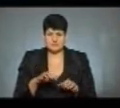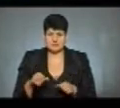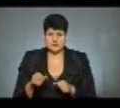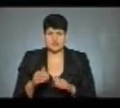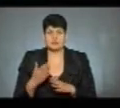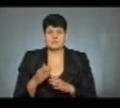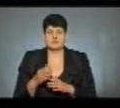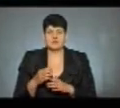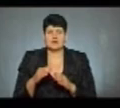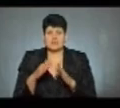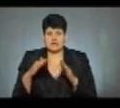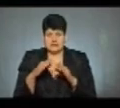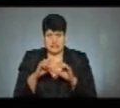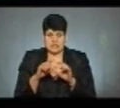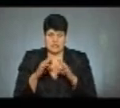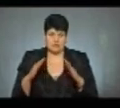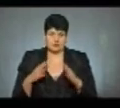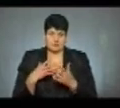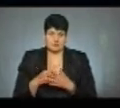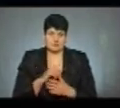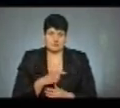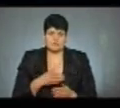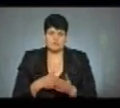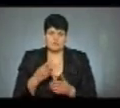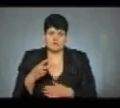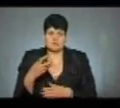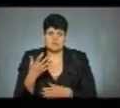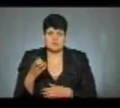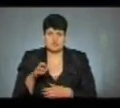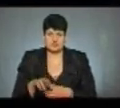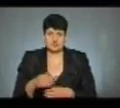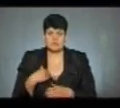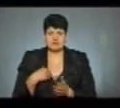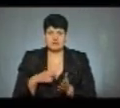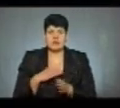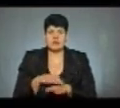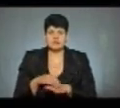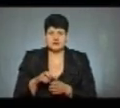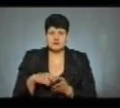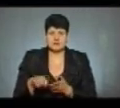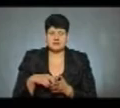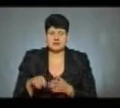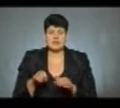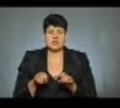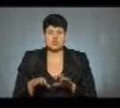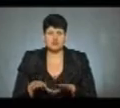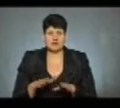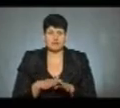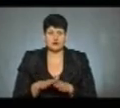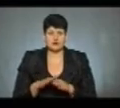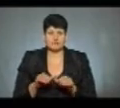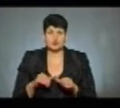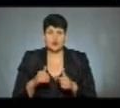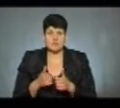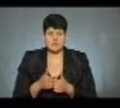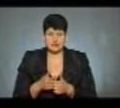кіоск власними силами до 25 січня. Вони мені на адресу надсилали рішення виконавчого